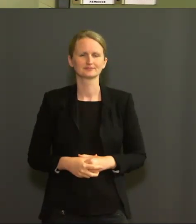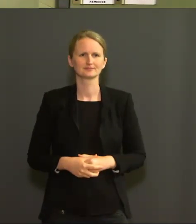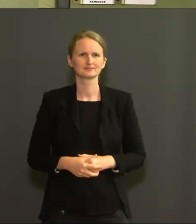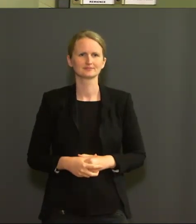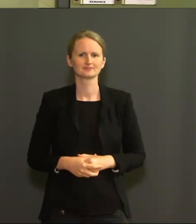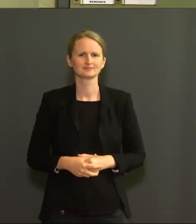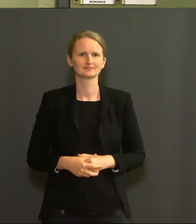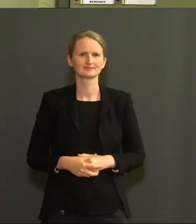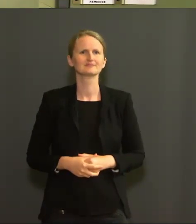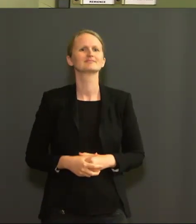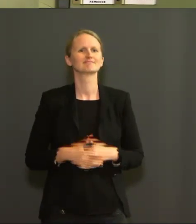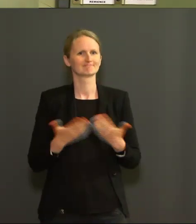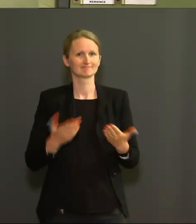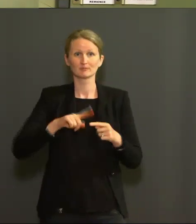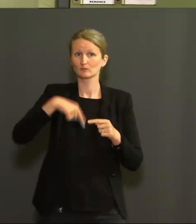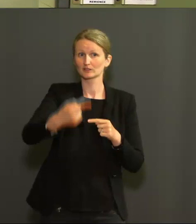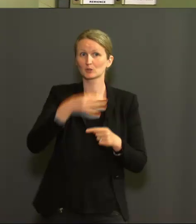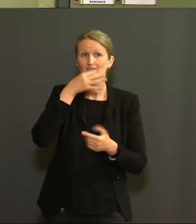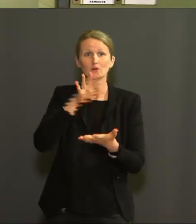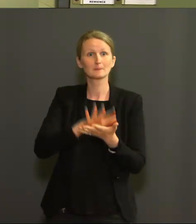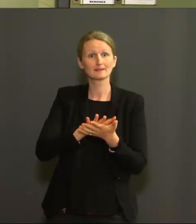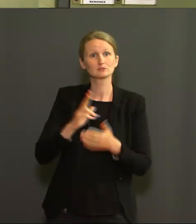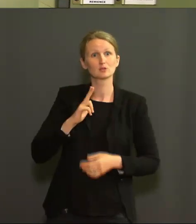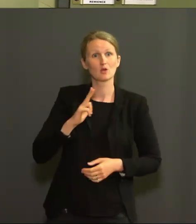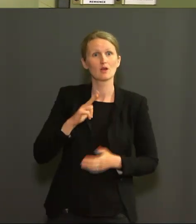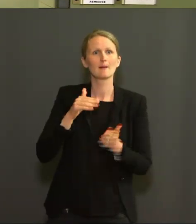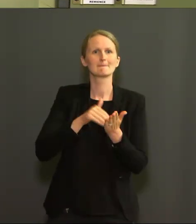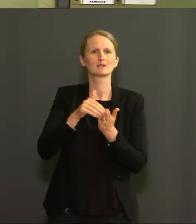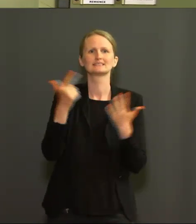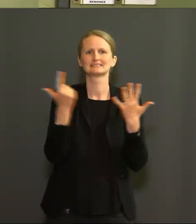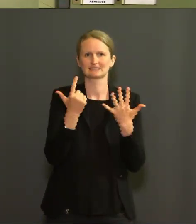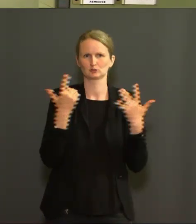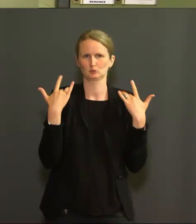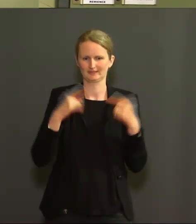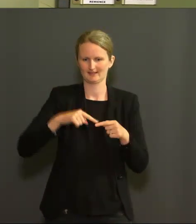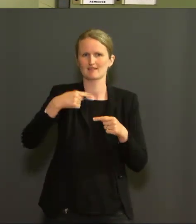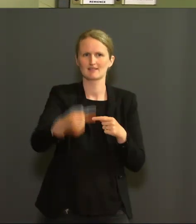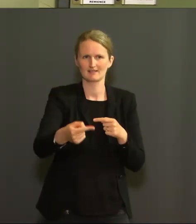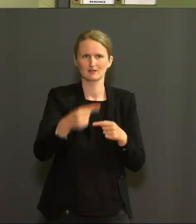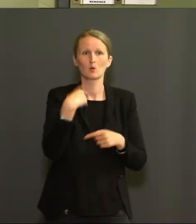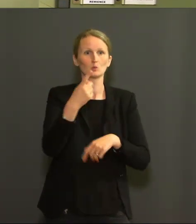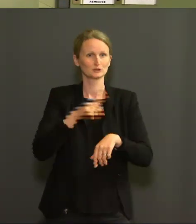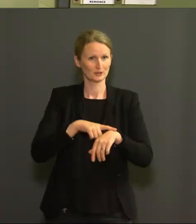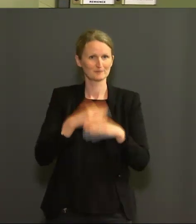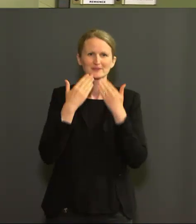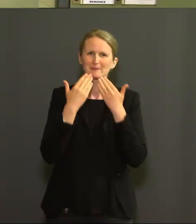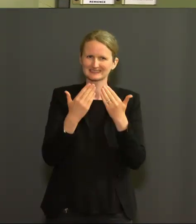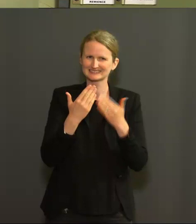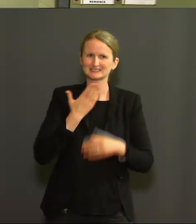La prochaine conférence de presse se tiendra le mercredi 7 juillet prochain à 11h. Merci à tous et bonne semaine.